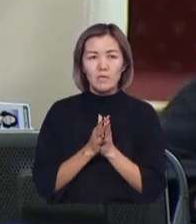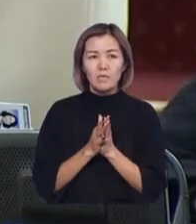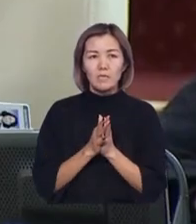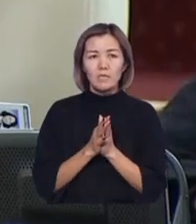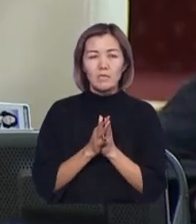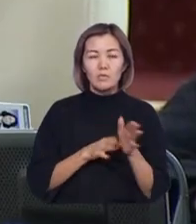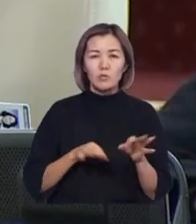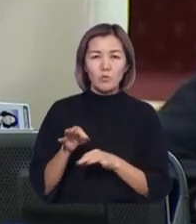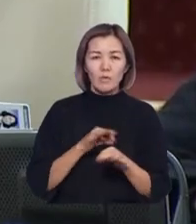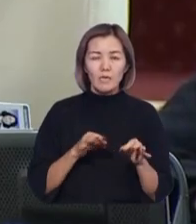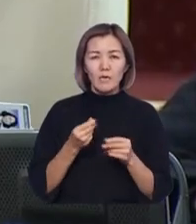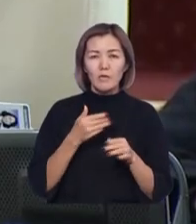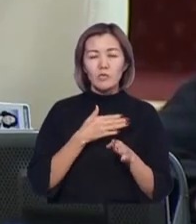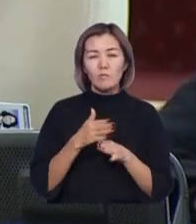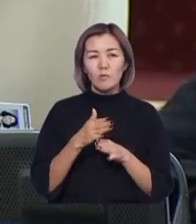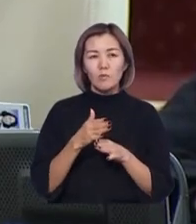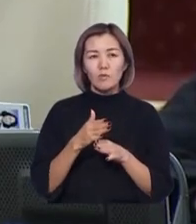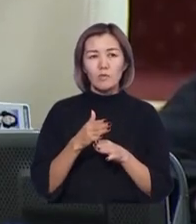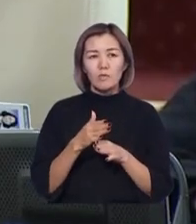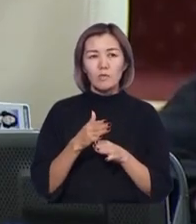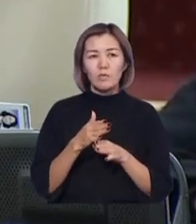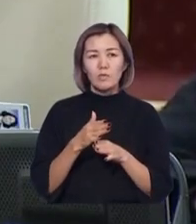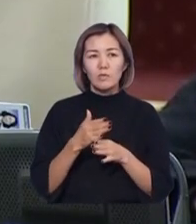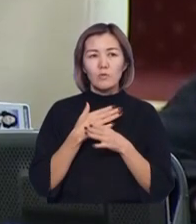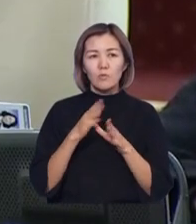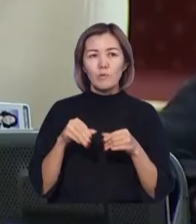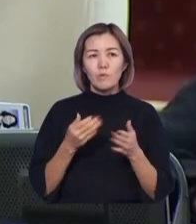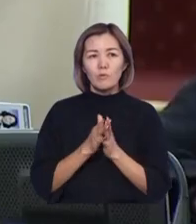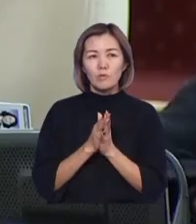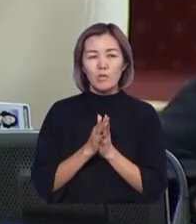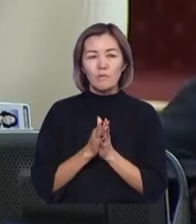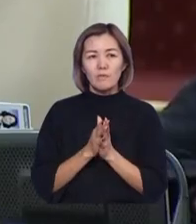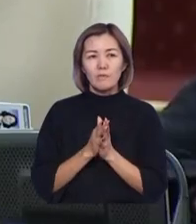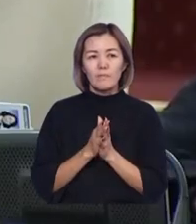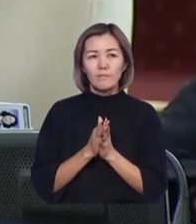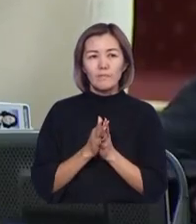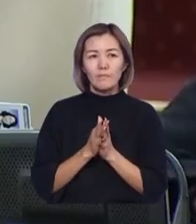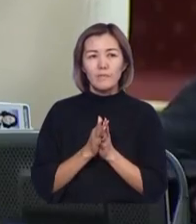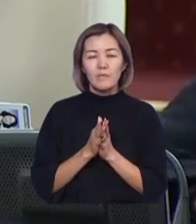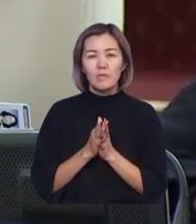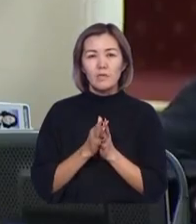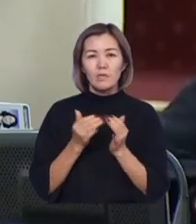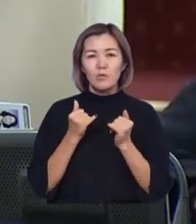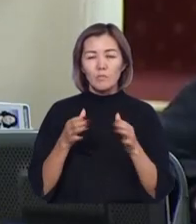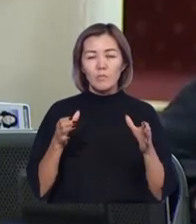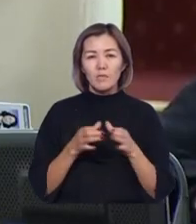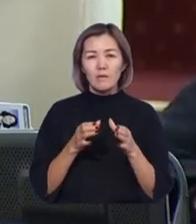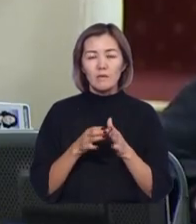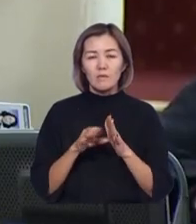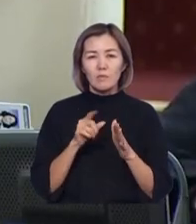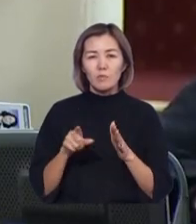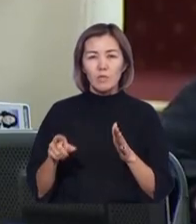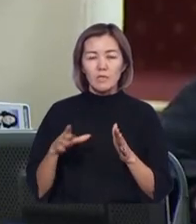аталған жобаларға қаражат бөлуде көмек көрсетуіңізді сұраймын. Құрметпен Аманат партиясы фракциясының